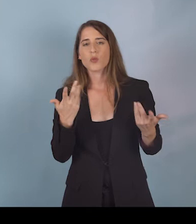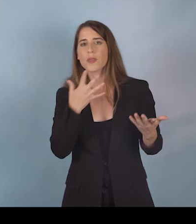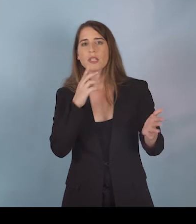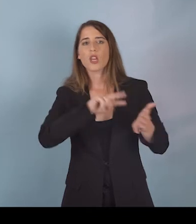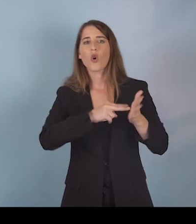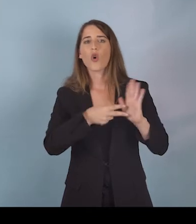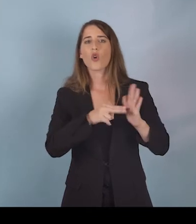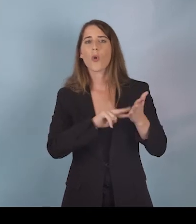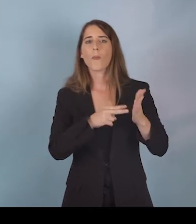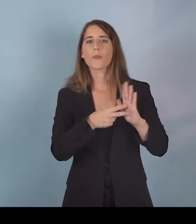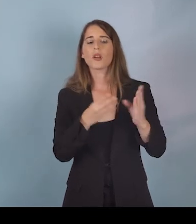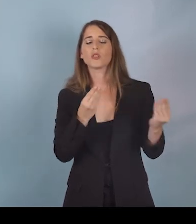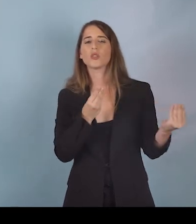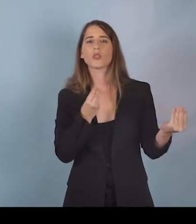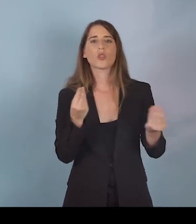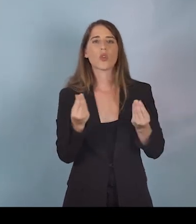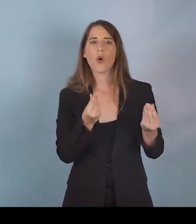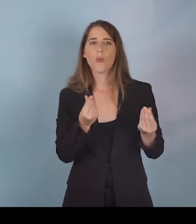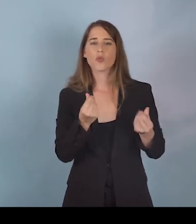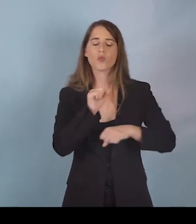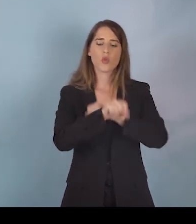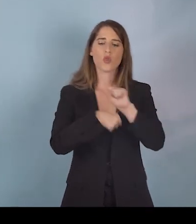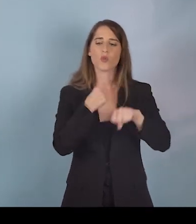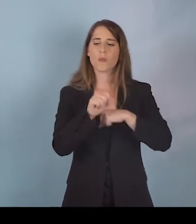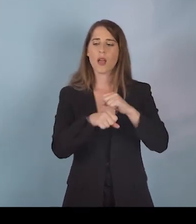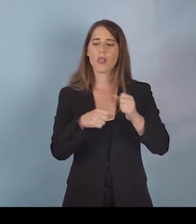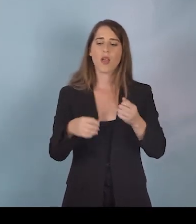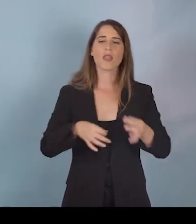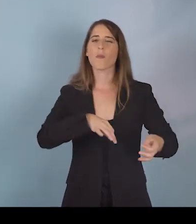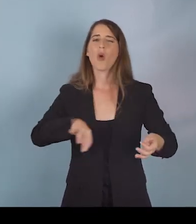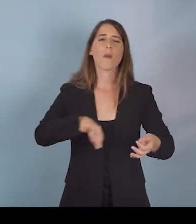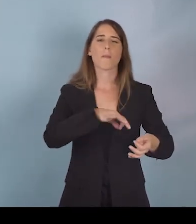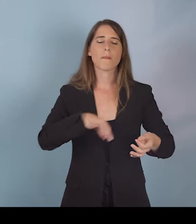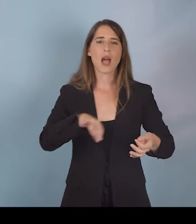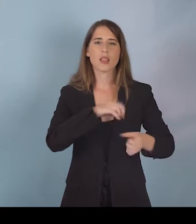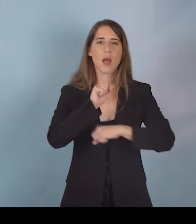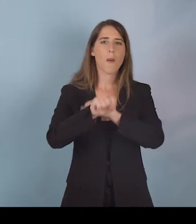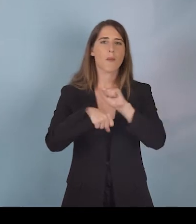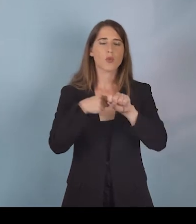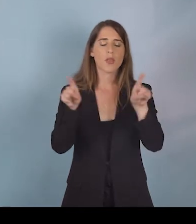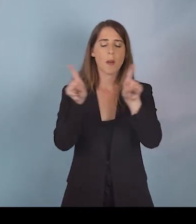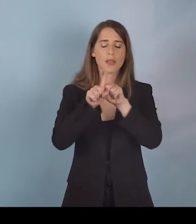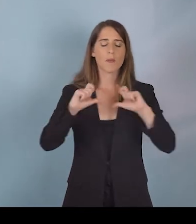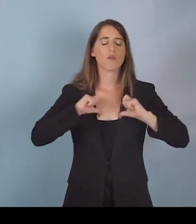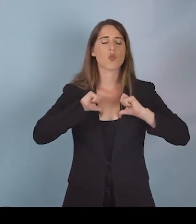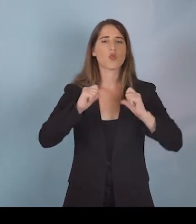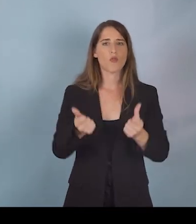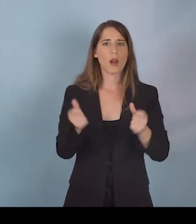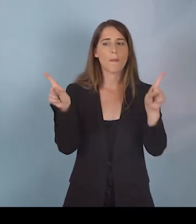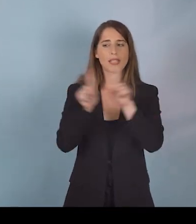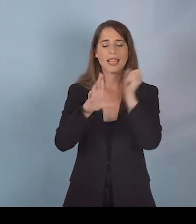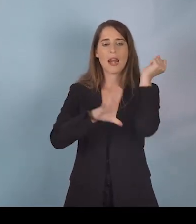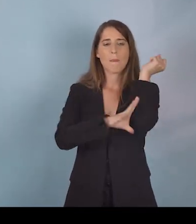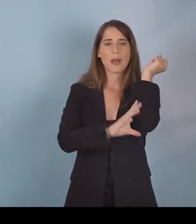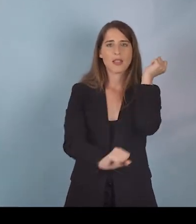Εμείς σαν άποψη, σαν οικονομική διπλωματία μέσα στο Υπουργείο Εξωτερικών, αναλάβαμε και μία πρωτοβουλία μαζί με τις